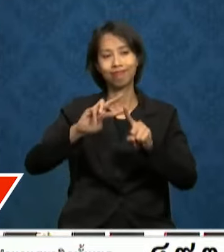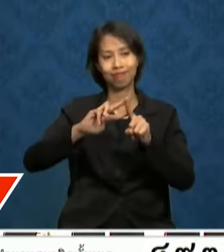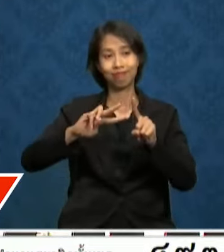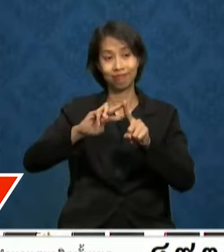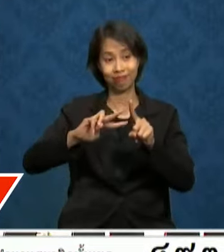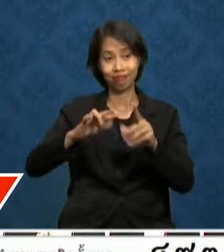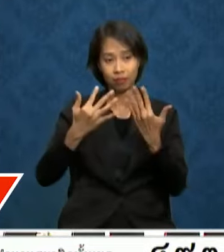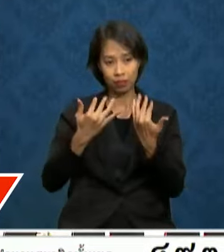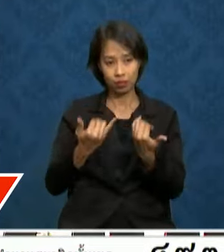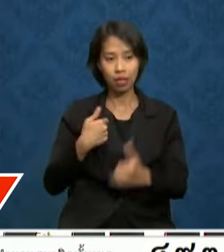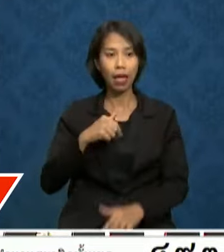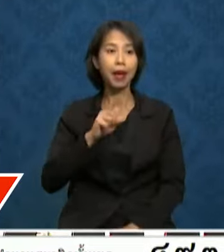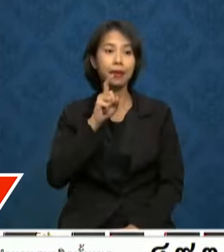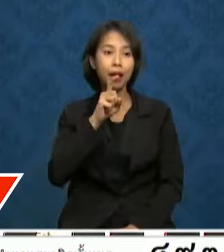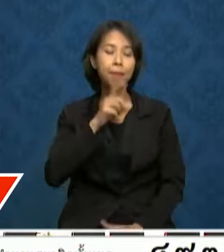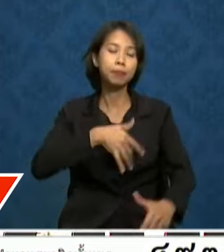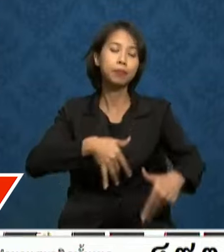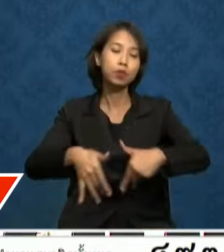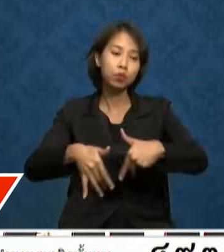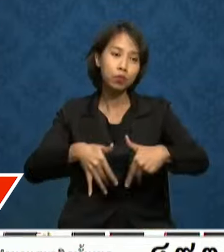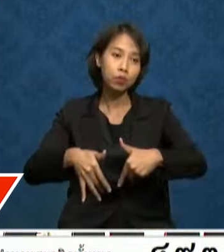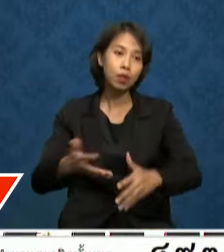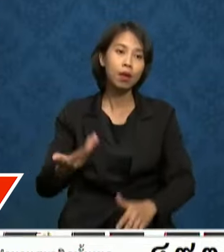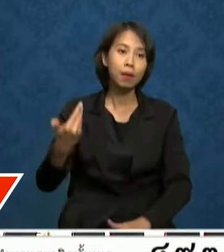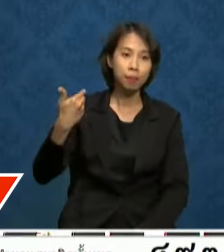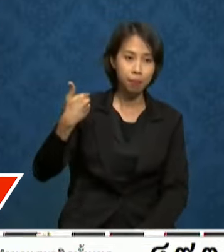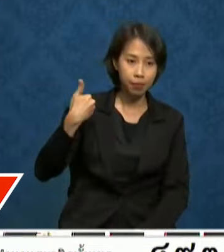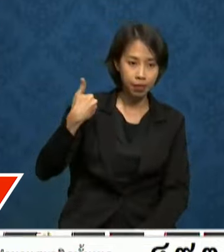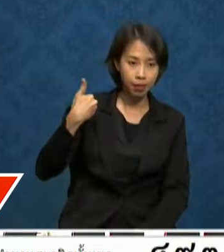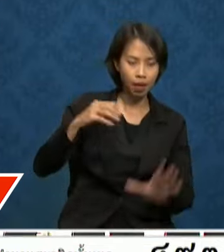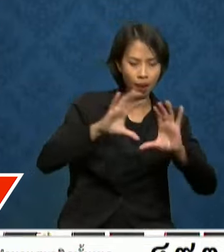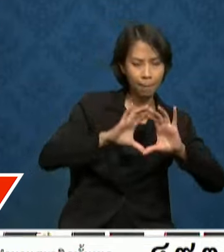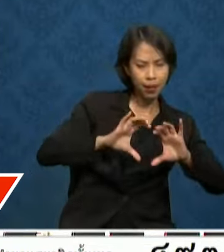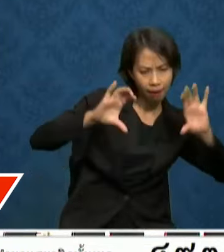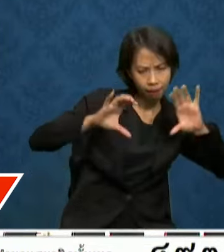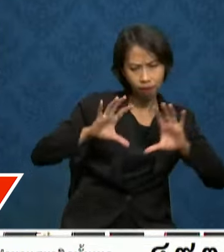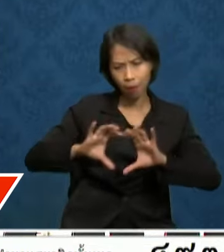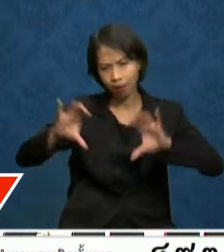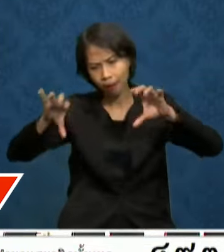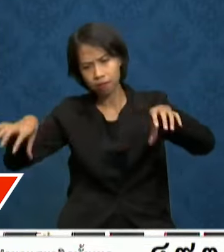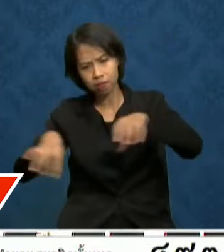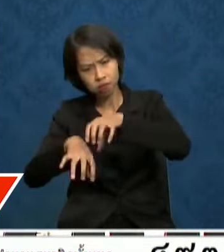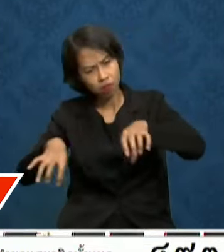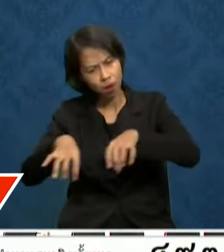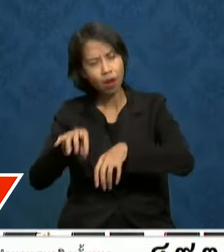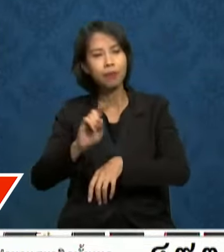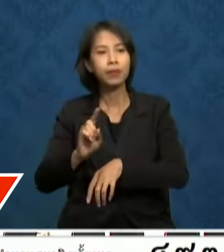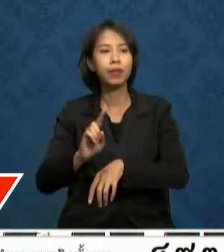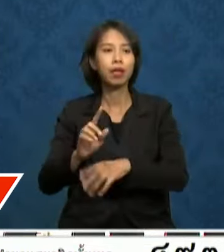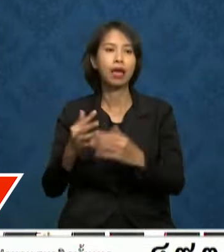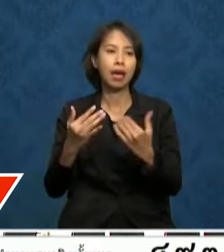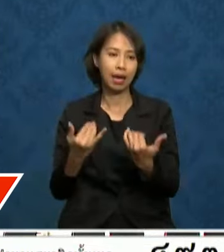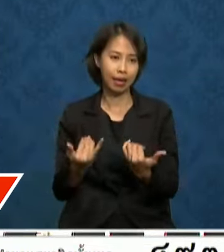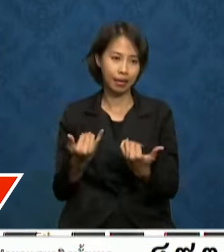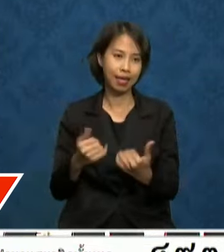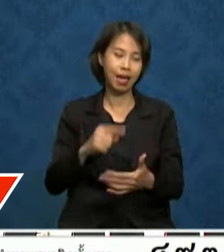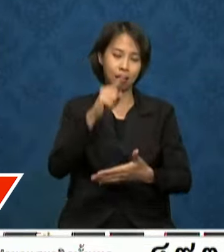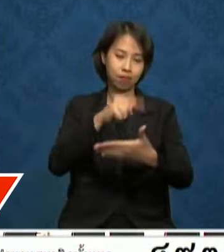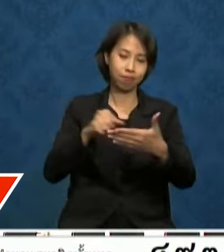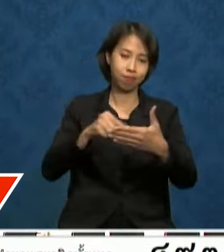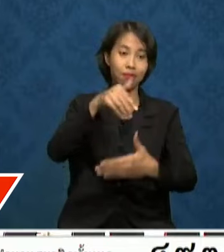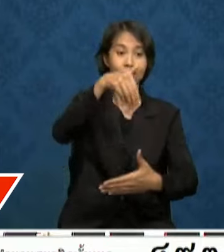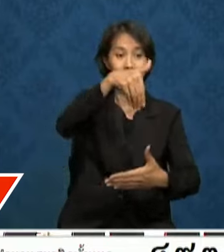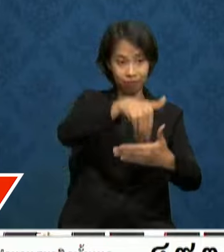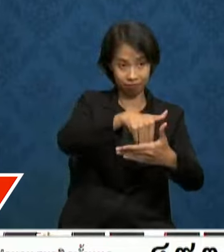มีหรือไม่กับสิ่งที่เรียกว่ารัฐซ้อนรัฐกับประเทศที่ปกครองกันด้วยระบอบประชาธิปไตยที่เราเลือกผู้แทนเข้ามาบริหารประเทศ